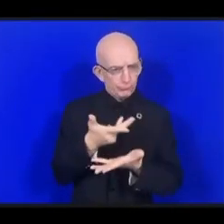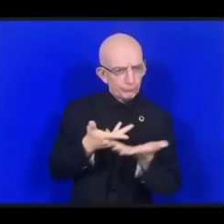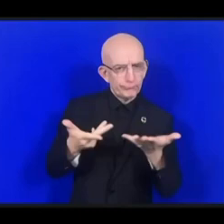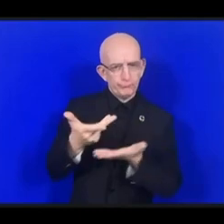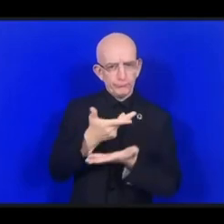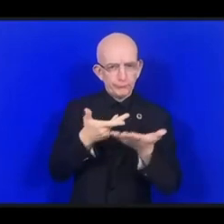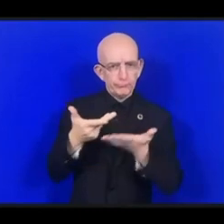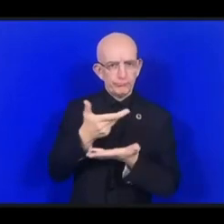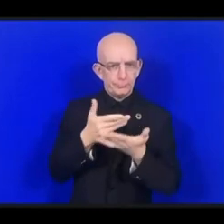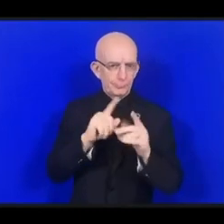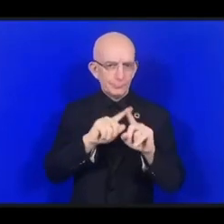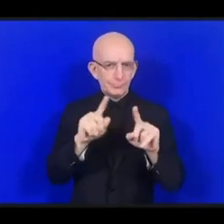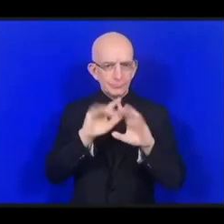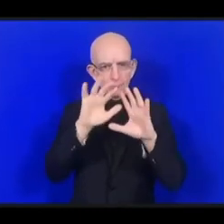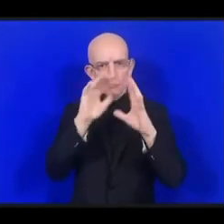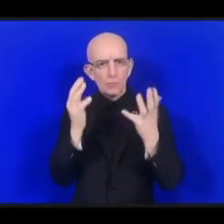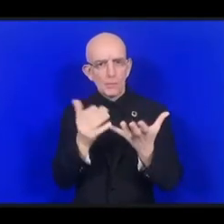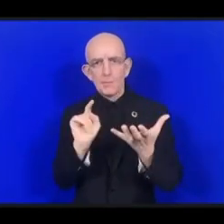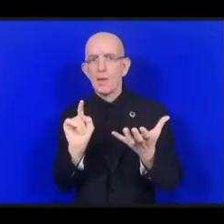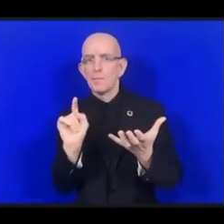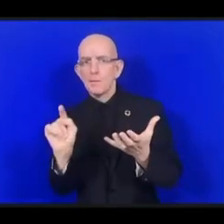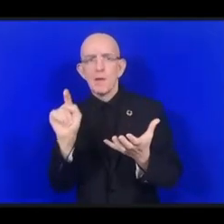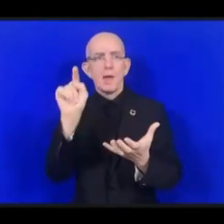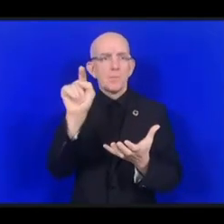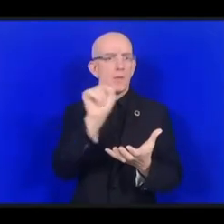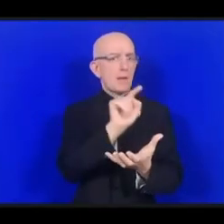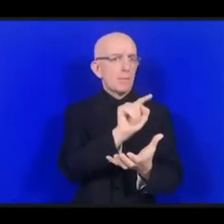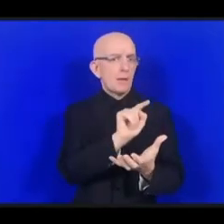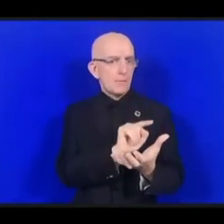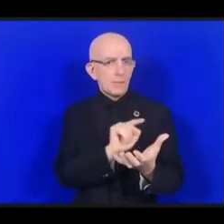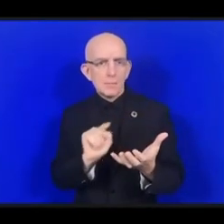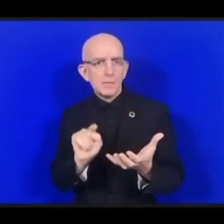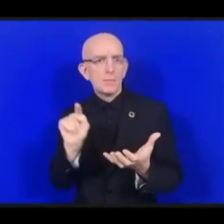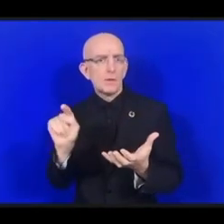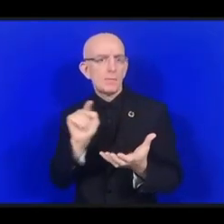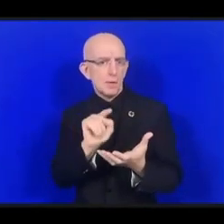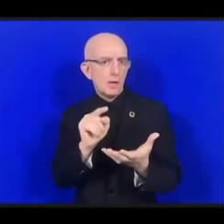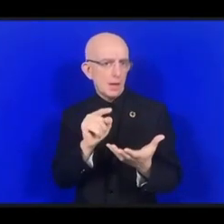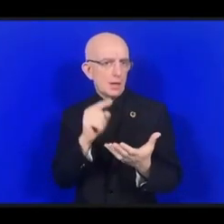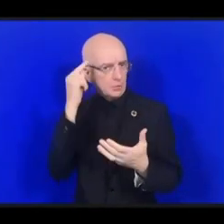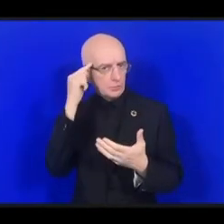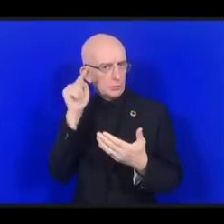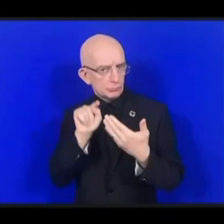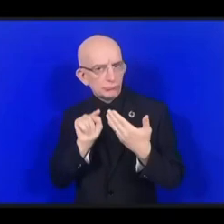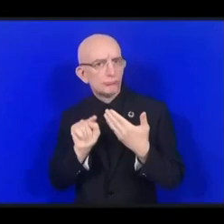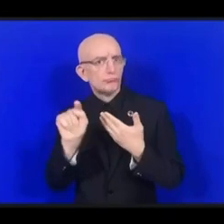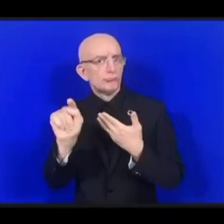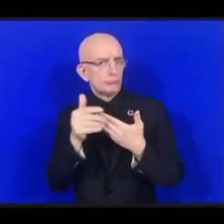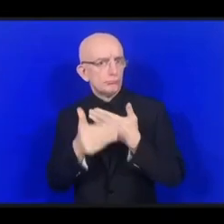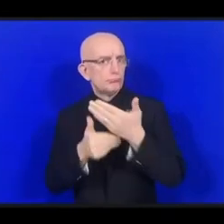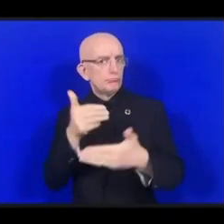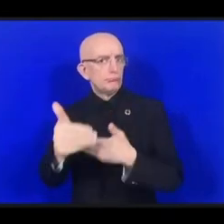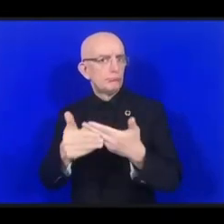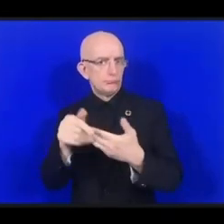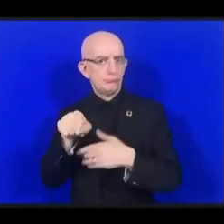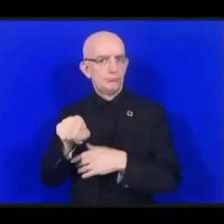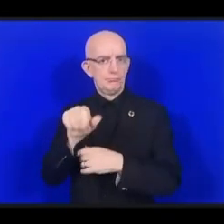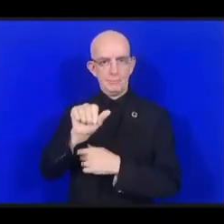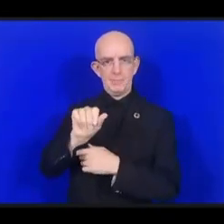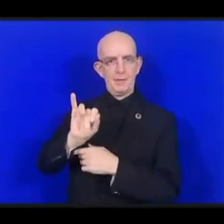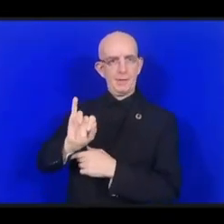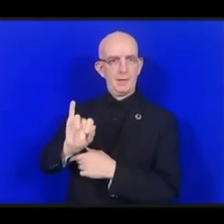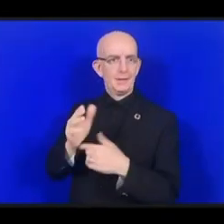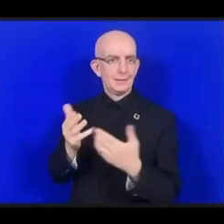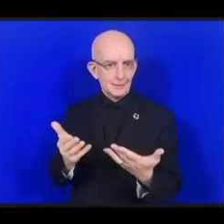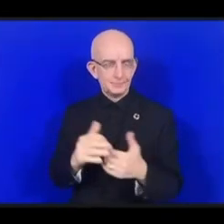た議論もできましたAIの将来に関しますカシですまず開会式